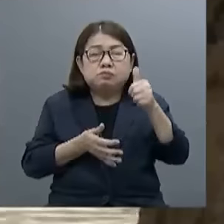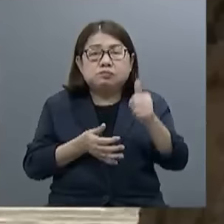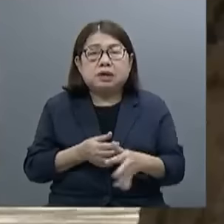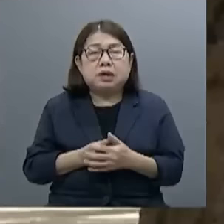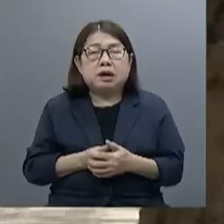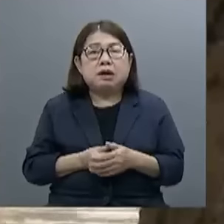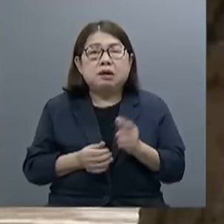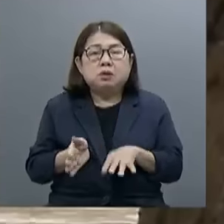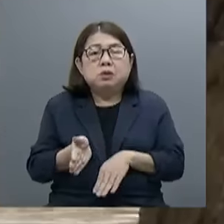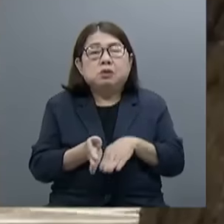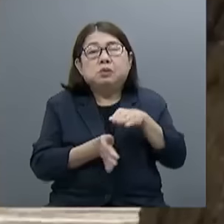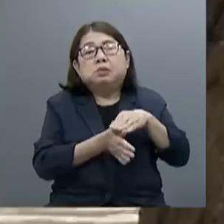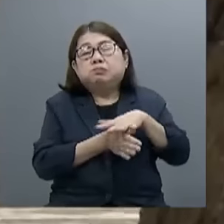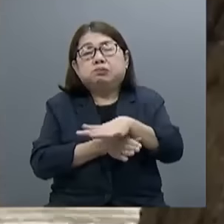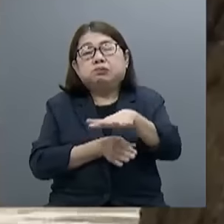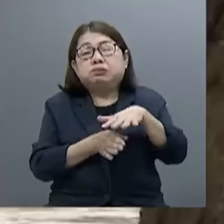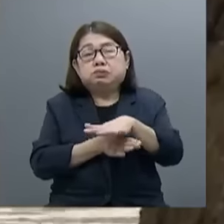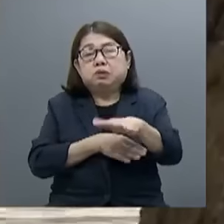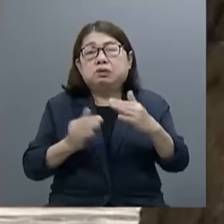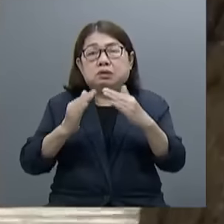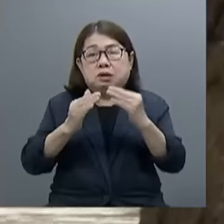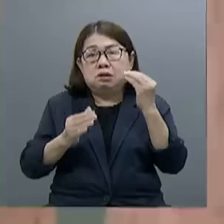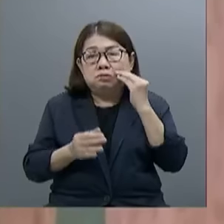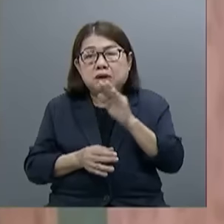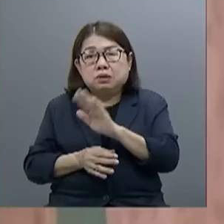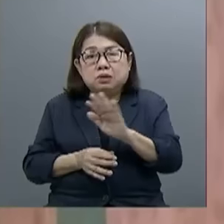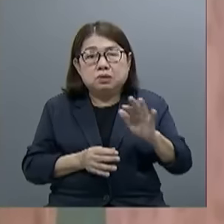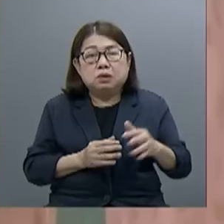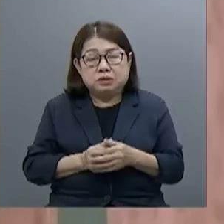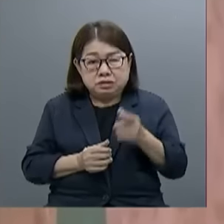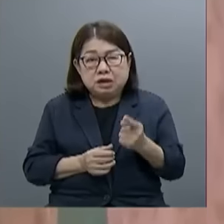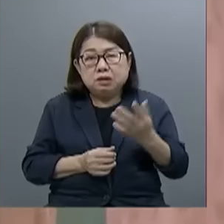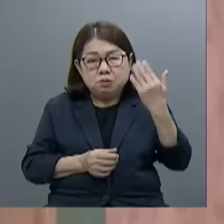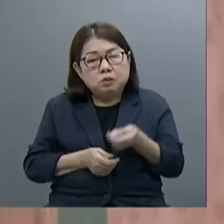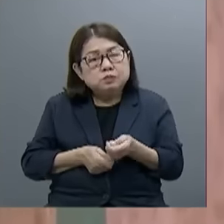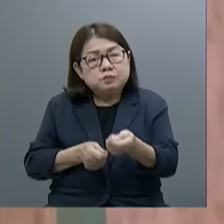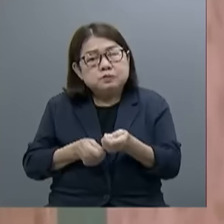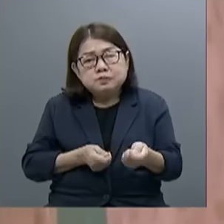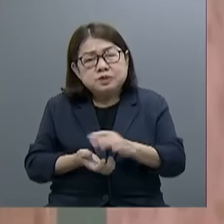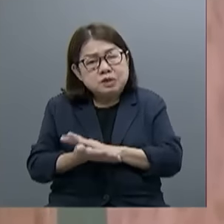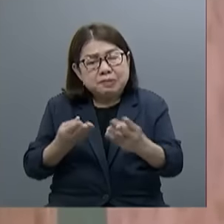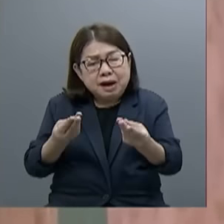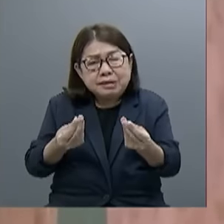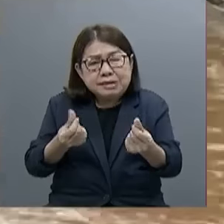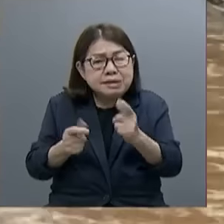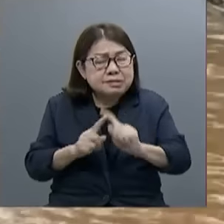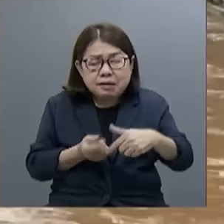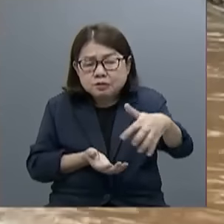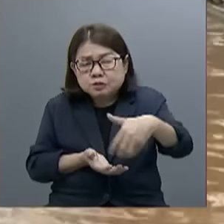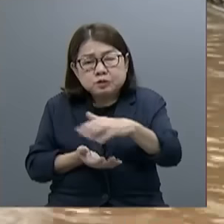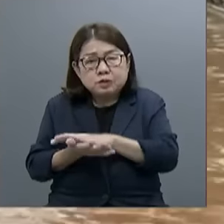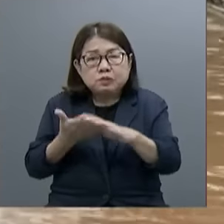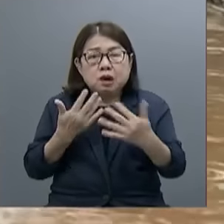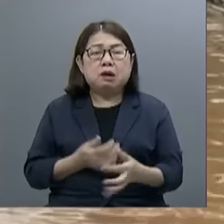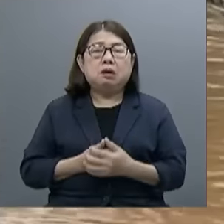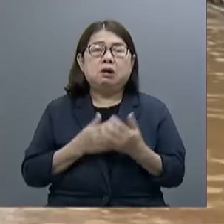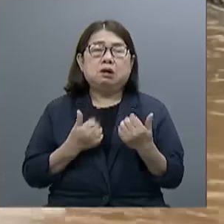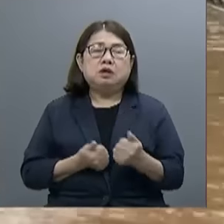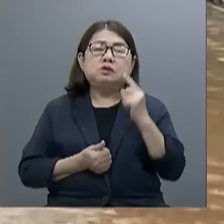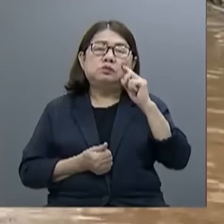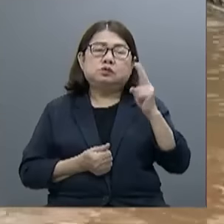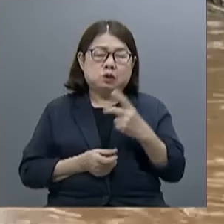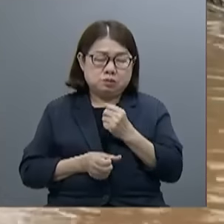ไหลทะลักผ่านสู่ชุมชนทำให้บ้านไหลหลังที่ก่อนหน้านี้ทำความสะอาดไปเป็นที่เรียบร้อยแล้ววันนี้อาจจะต้องกลับมาทำ